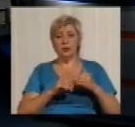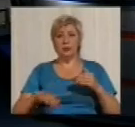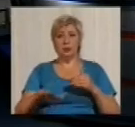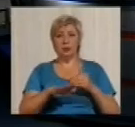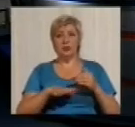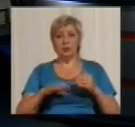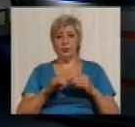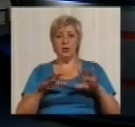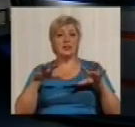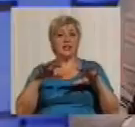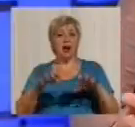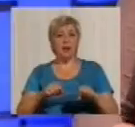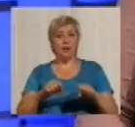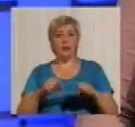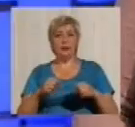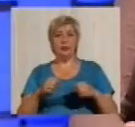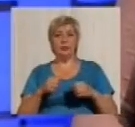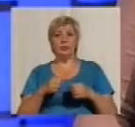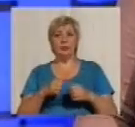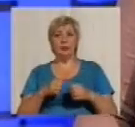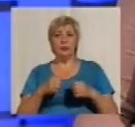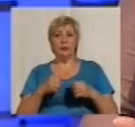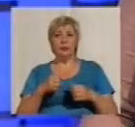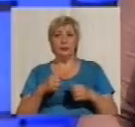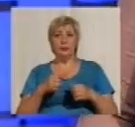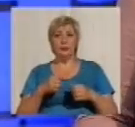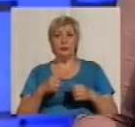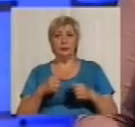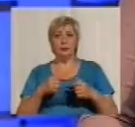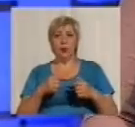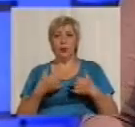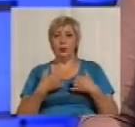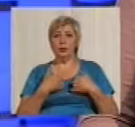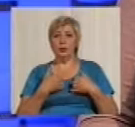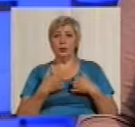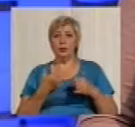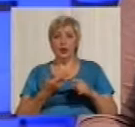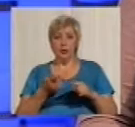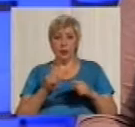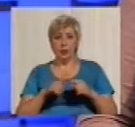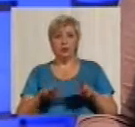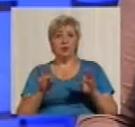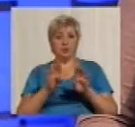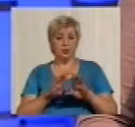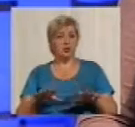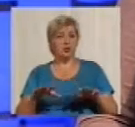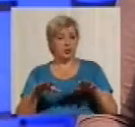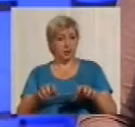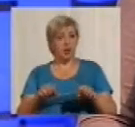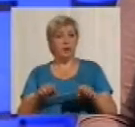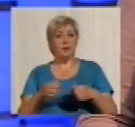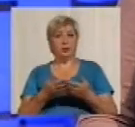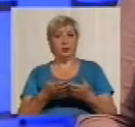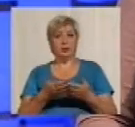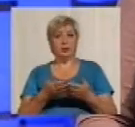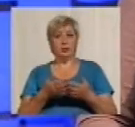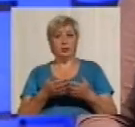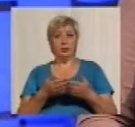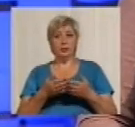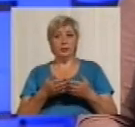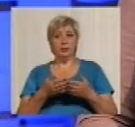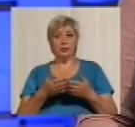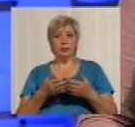это вроде как захват, ну у нас еще не было, надеюсь не будет автоматов и чего-то такого. Но это все-таки же захват, захват. Ну мы же все живем в